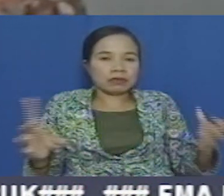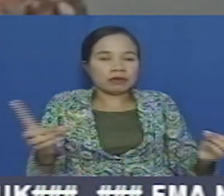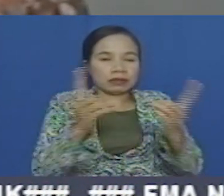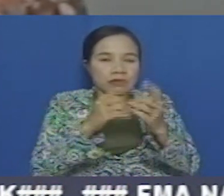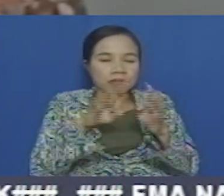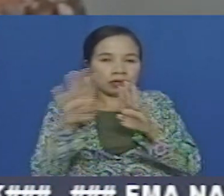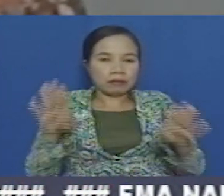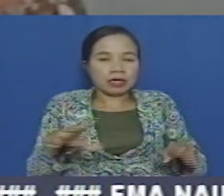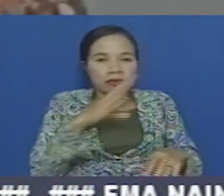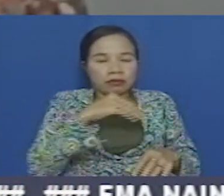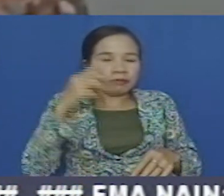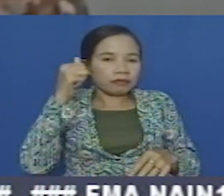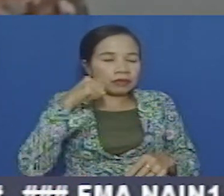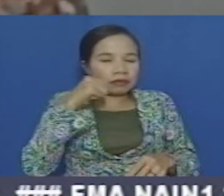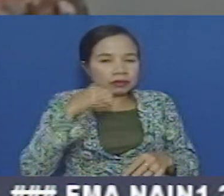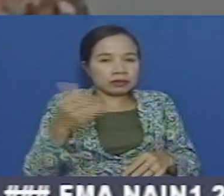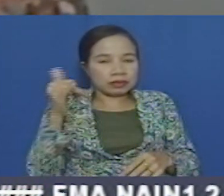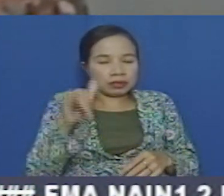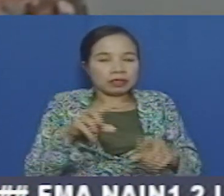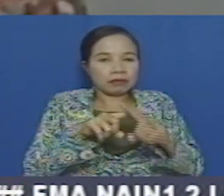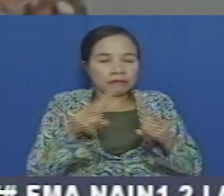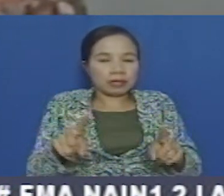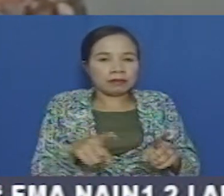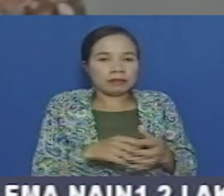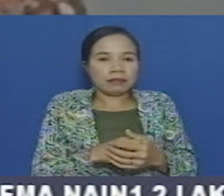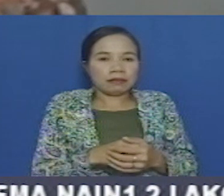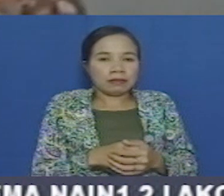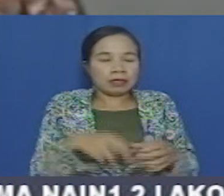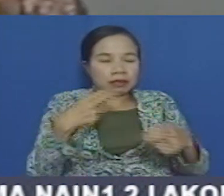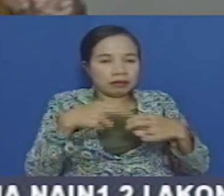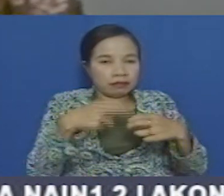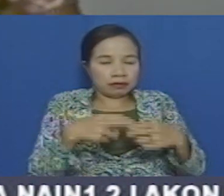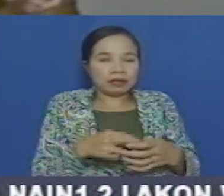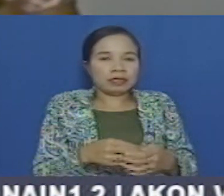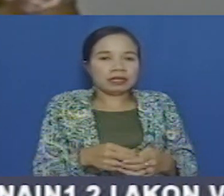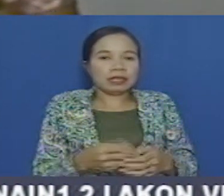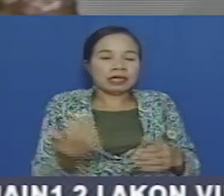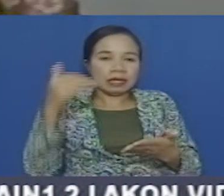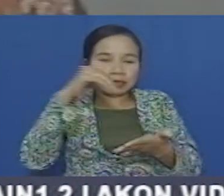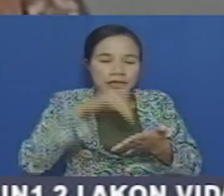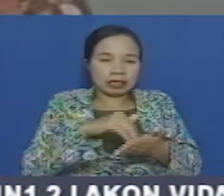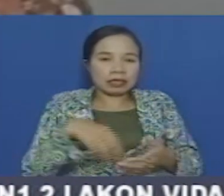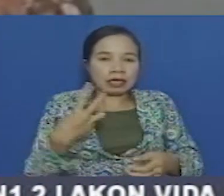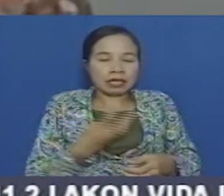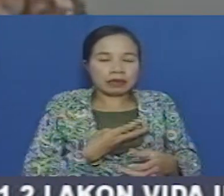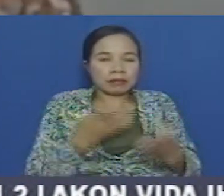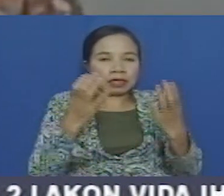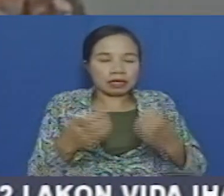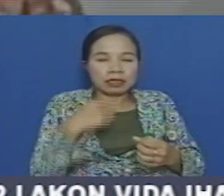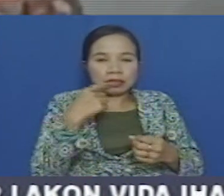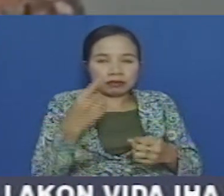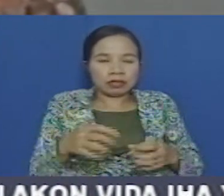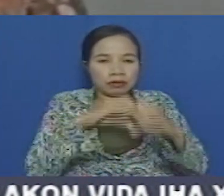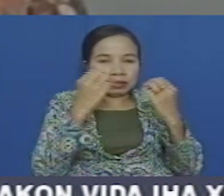no feto sira mai be ba asunto idane dalai datang ami hakara krealsa kata